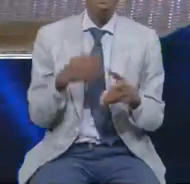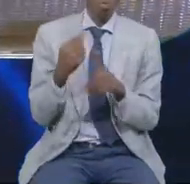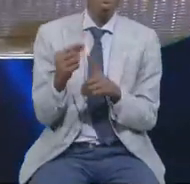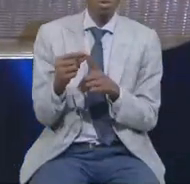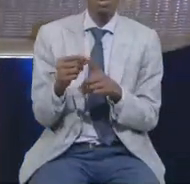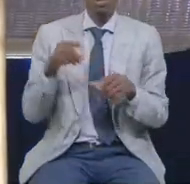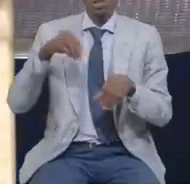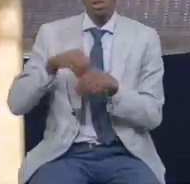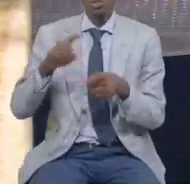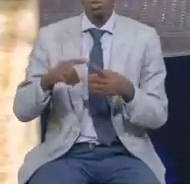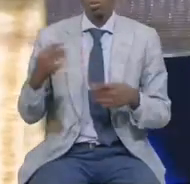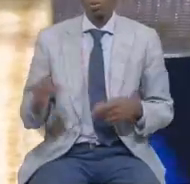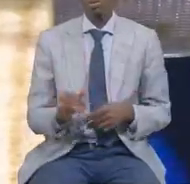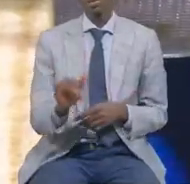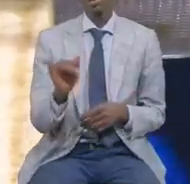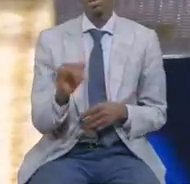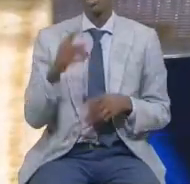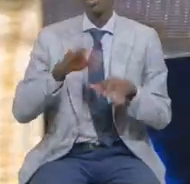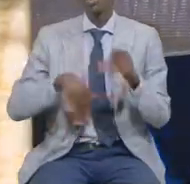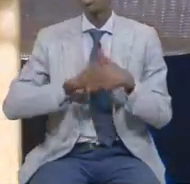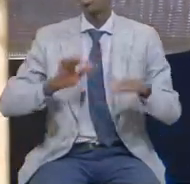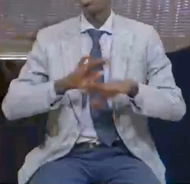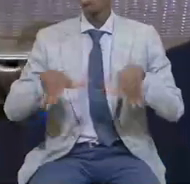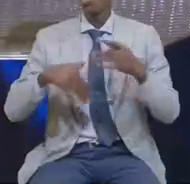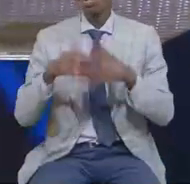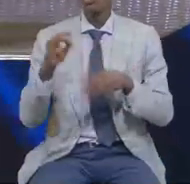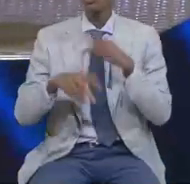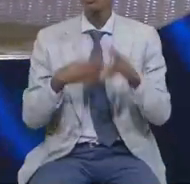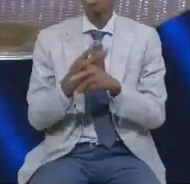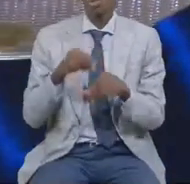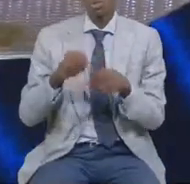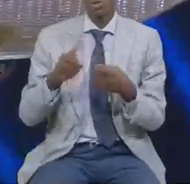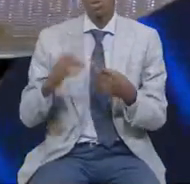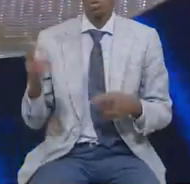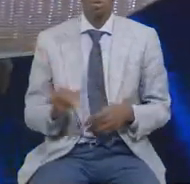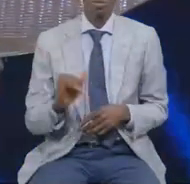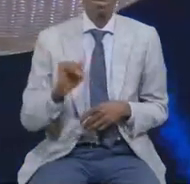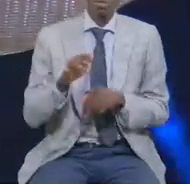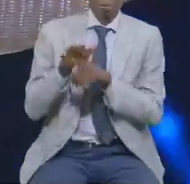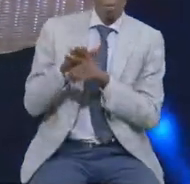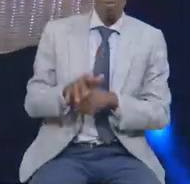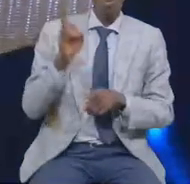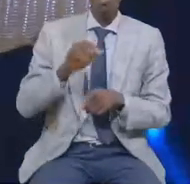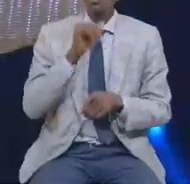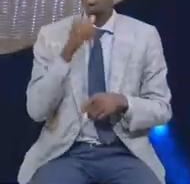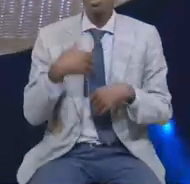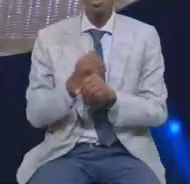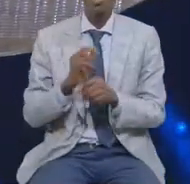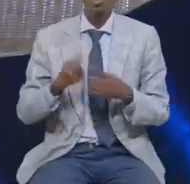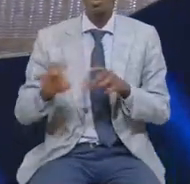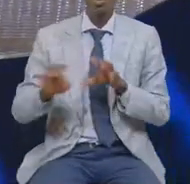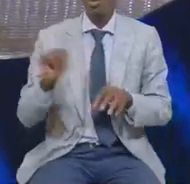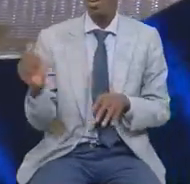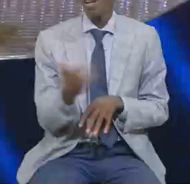quitter le monde pour l'éternité pour dire que c'est trop. La force ne doit pas nous pousser à faire quelque chose de